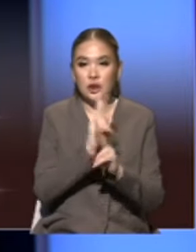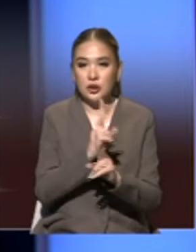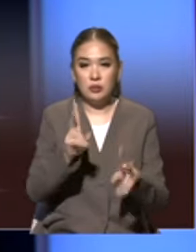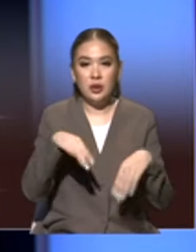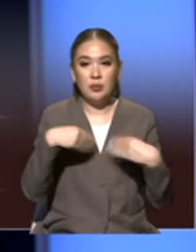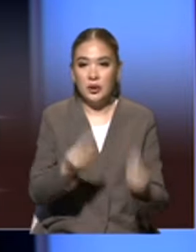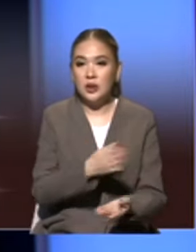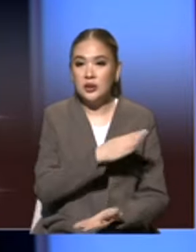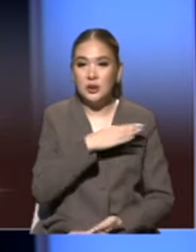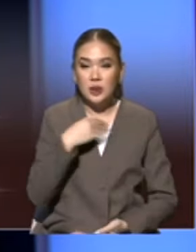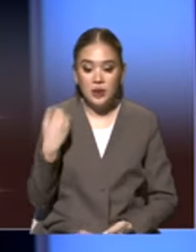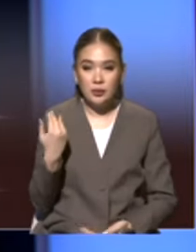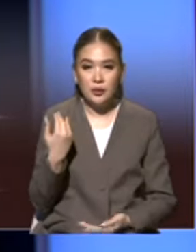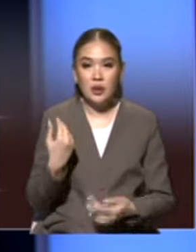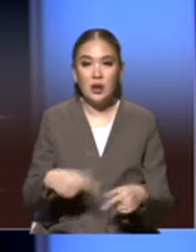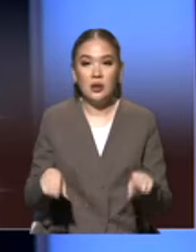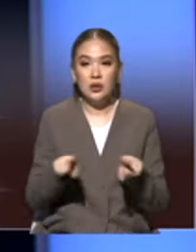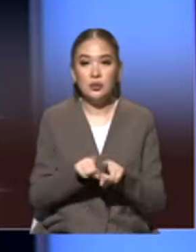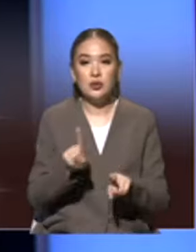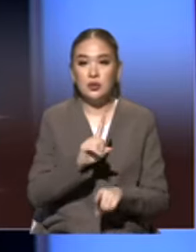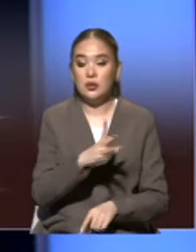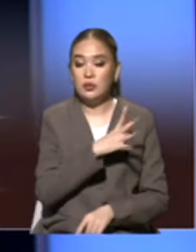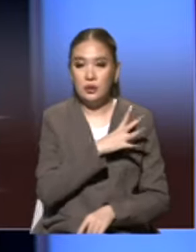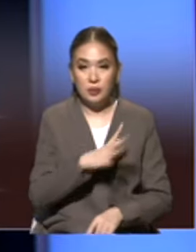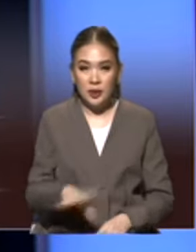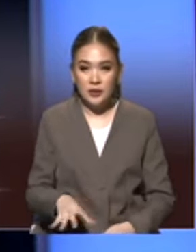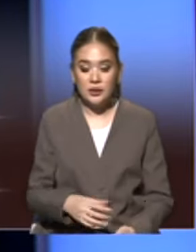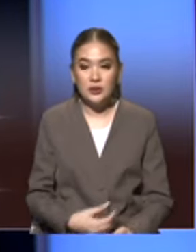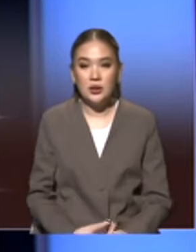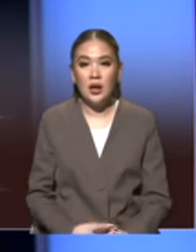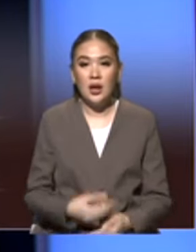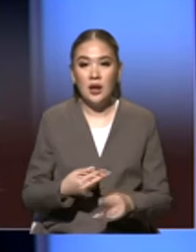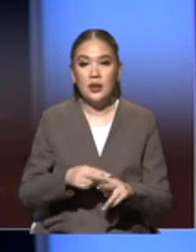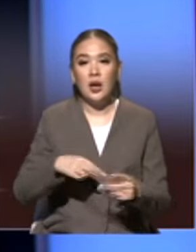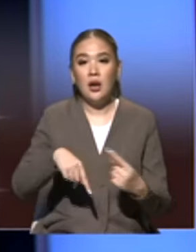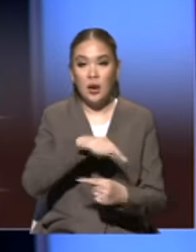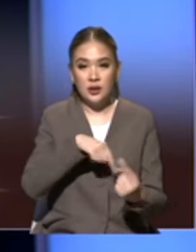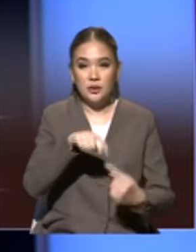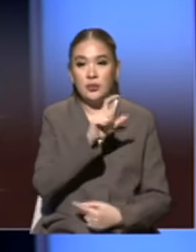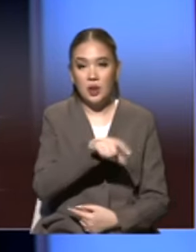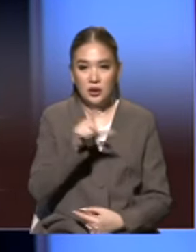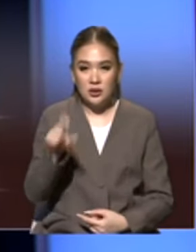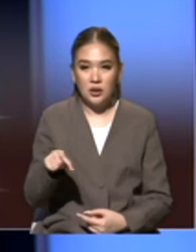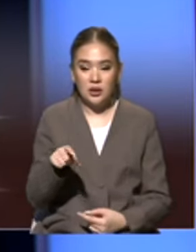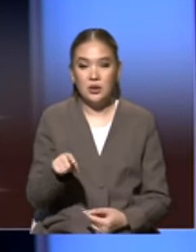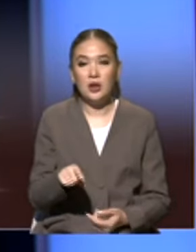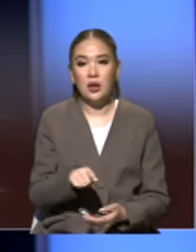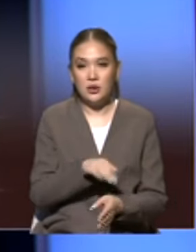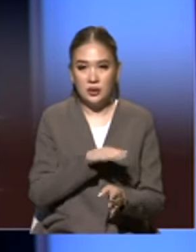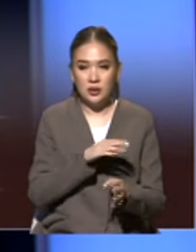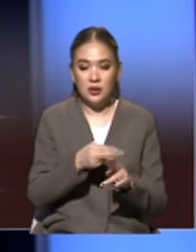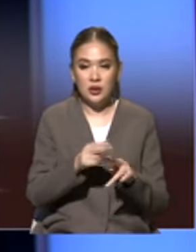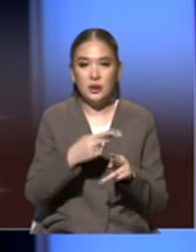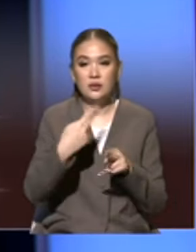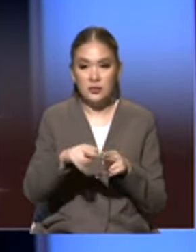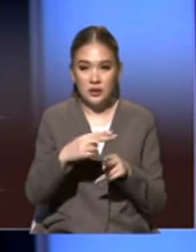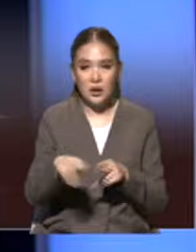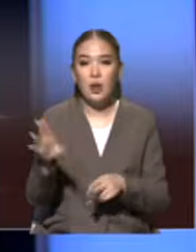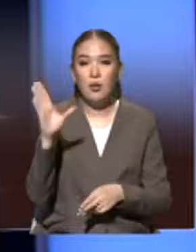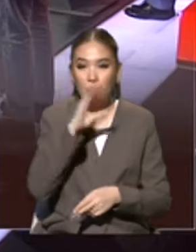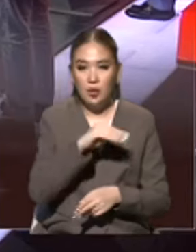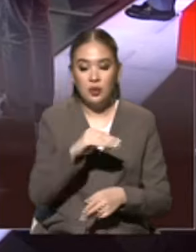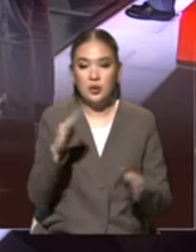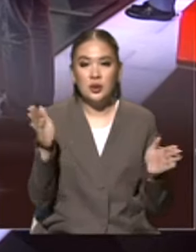істемейді. Соның әсерінен мысалы жаңағы жергілікті кәсіпкерлер әрине зиян етеді оларға. Шағын кәсіпкерлерге.